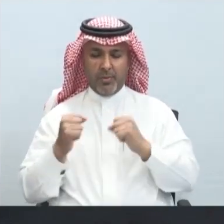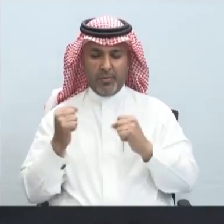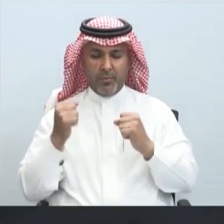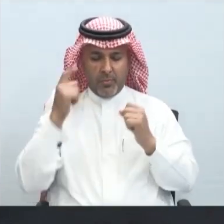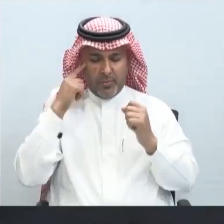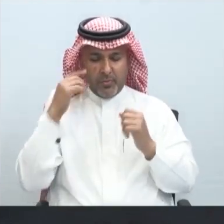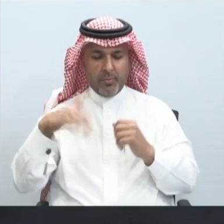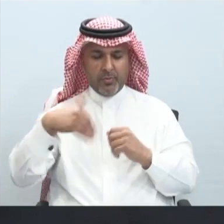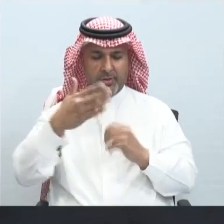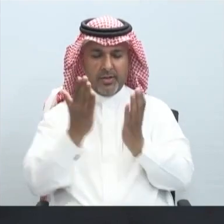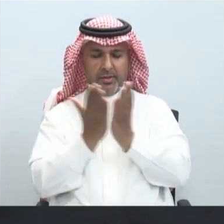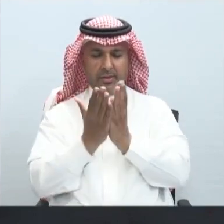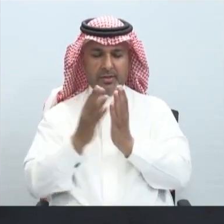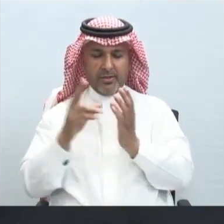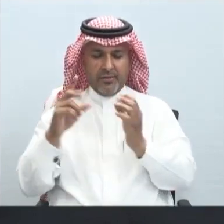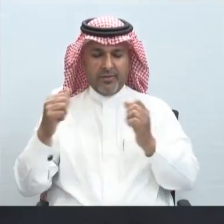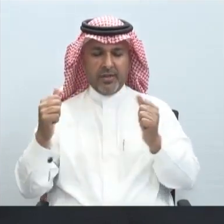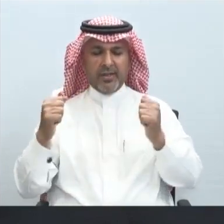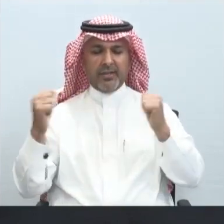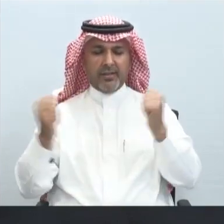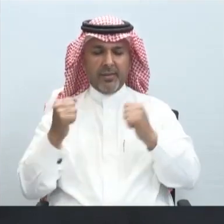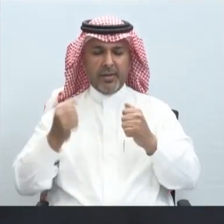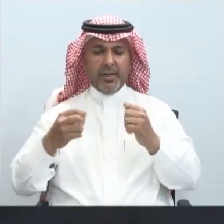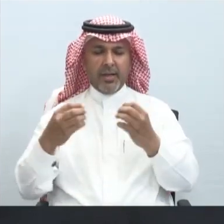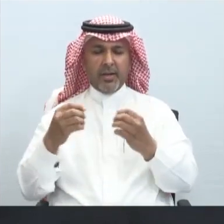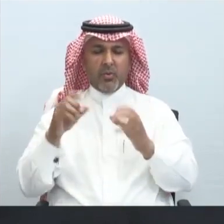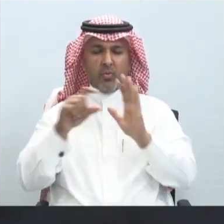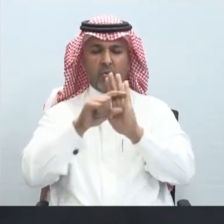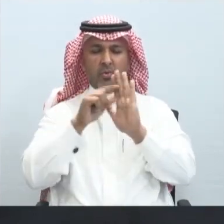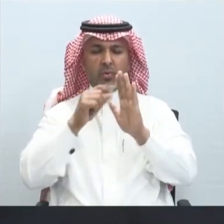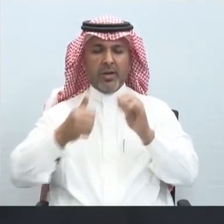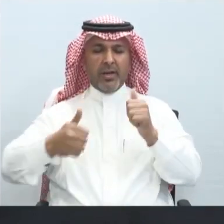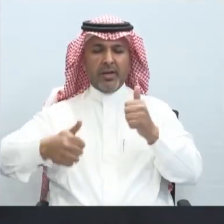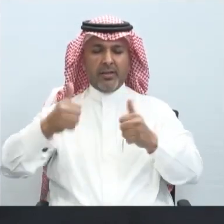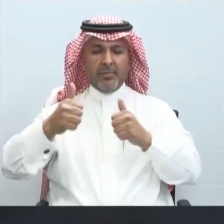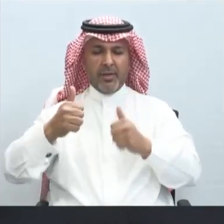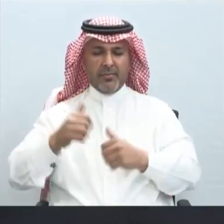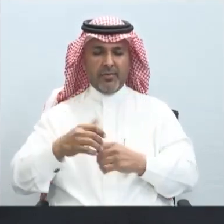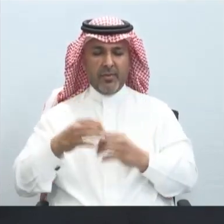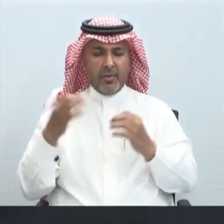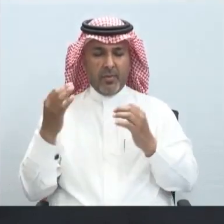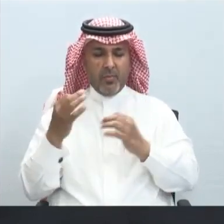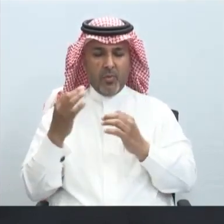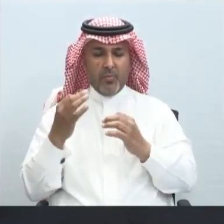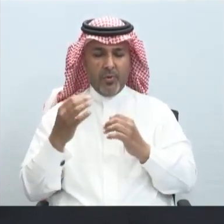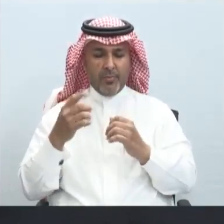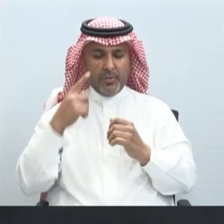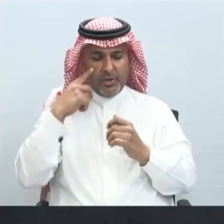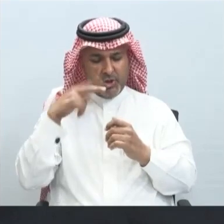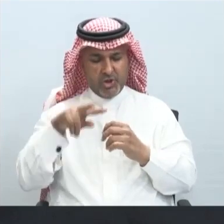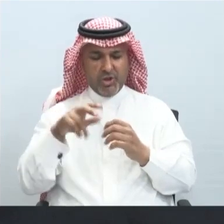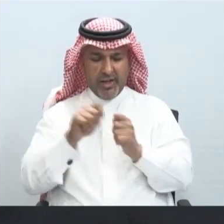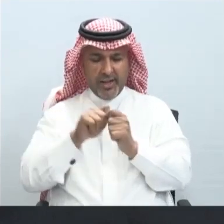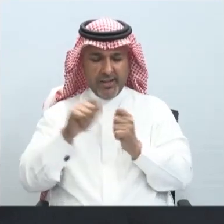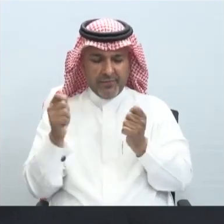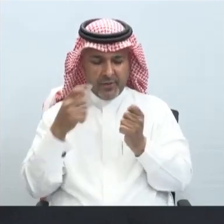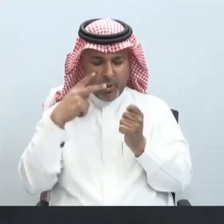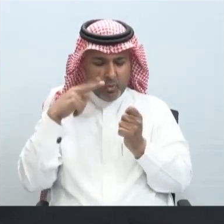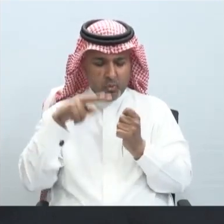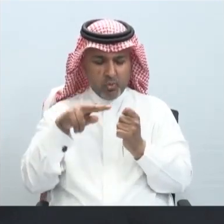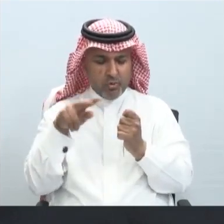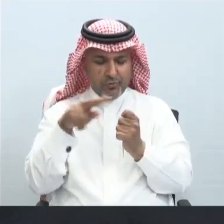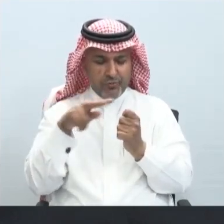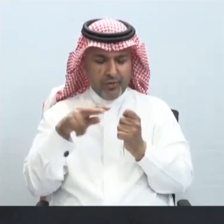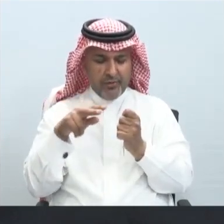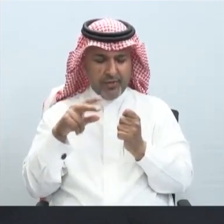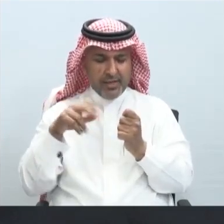الدرس القادم حنحل مع بعض اختبار منتصف الفصل ياريت الجميع يحل الاختبار هذا قبل ان يستمع الى الدرس بحيث انه